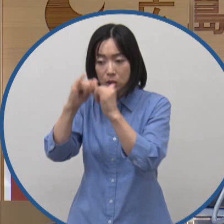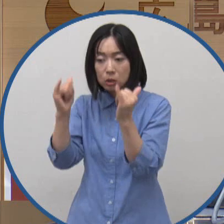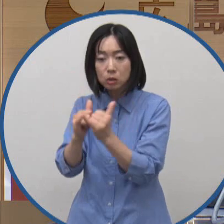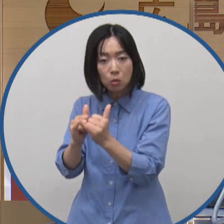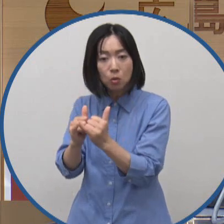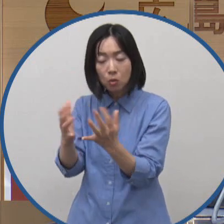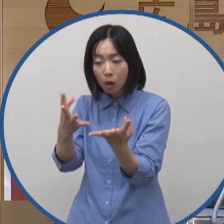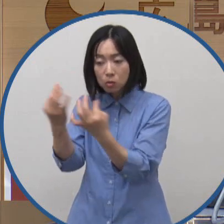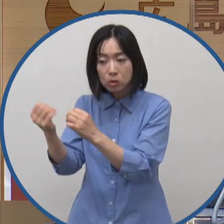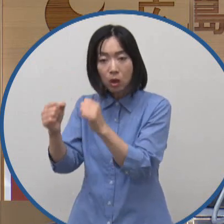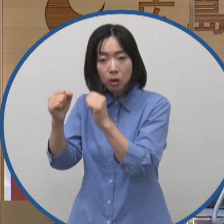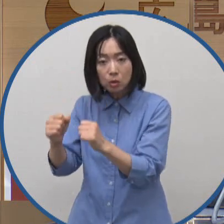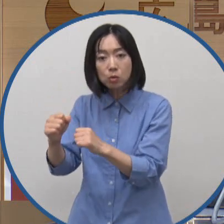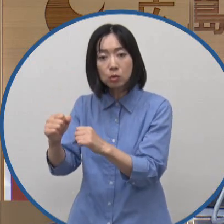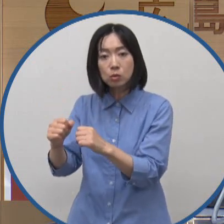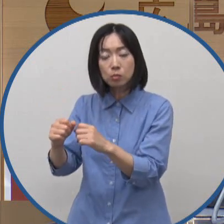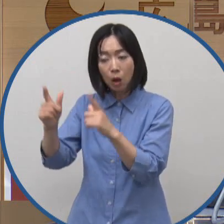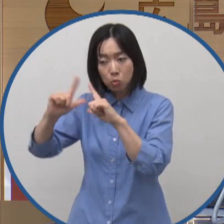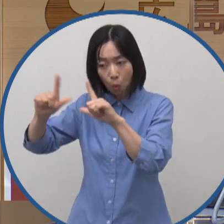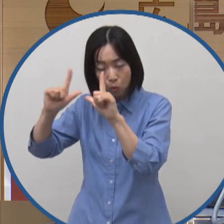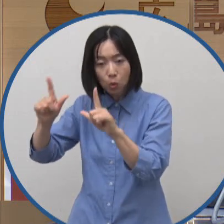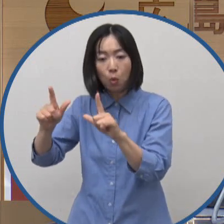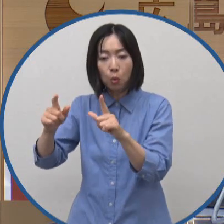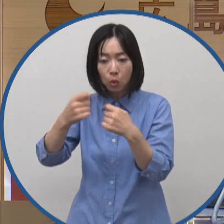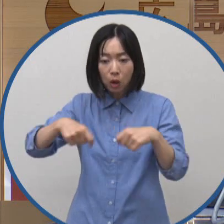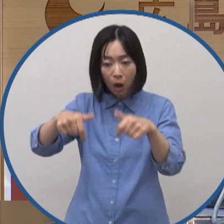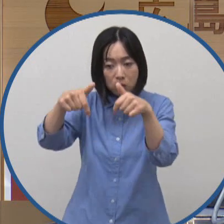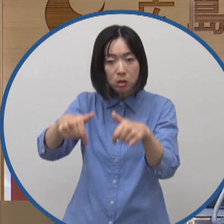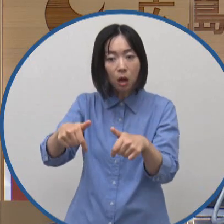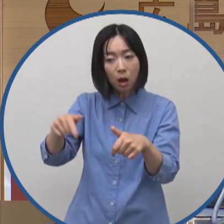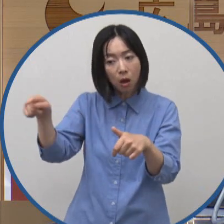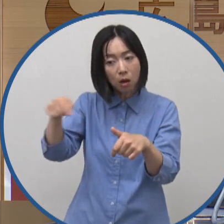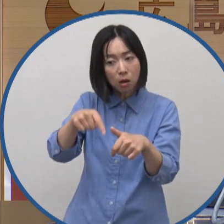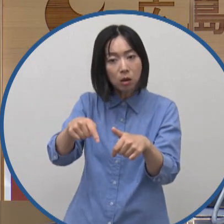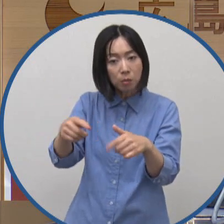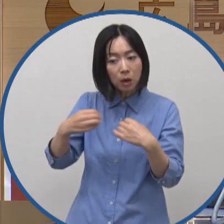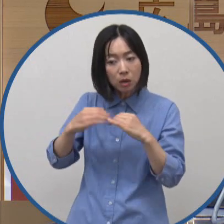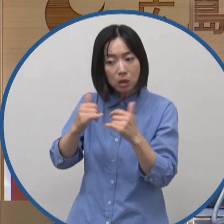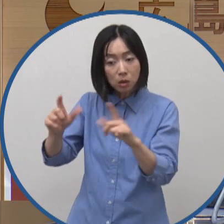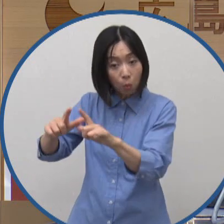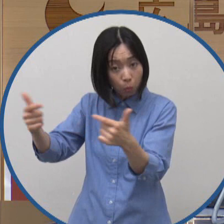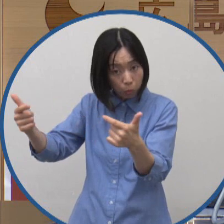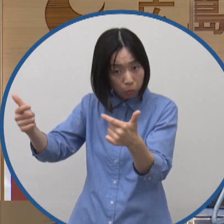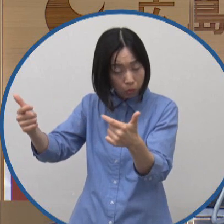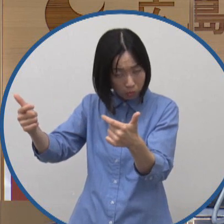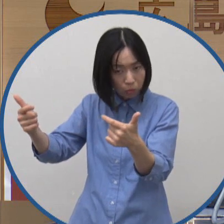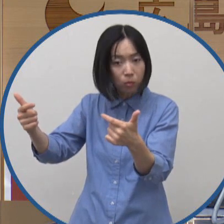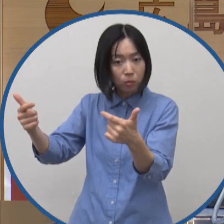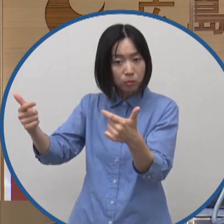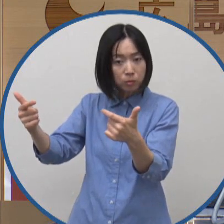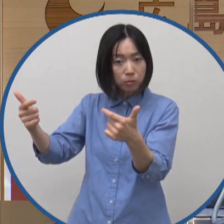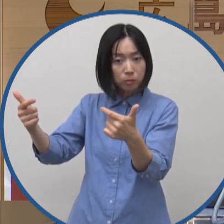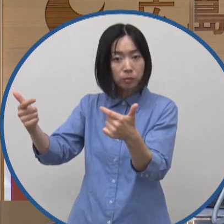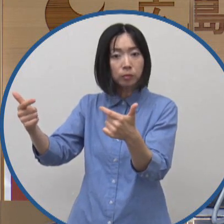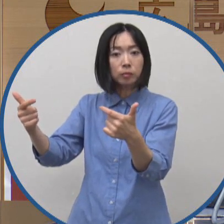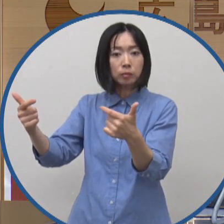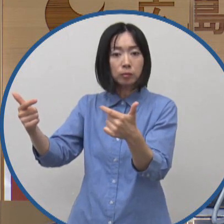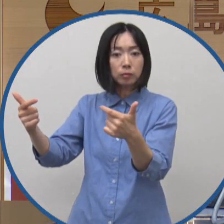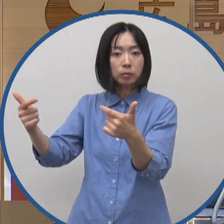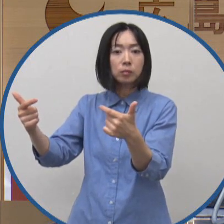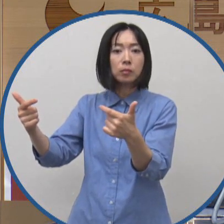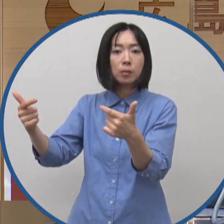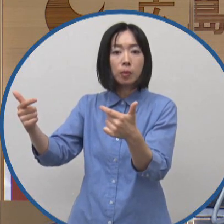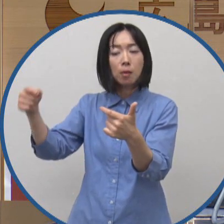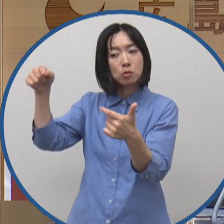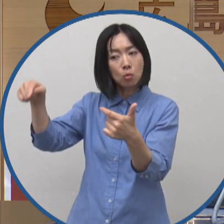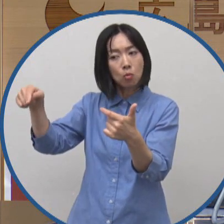している東京圏、関西圏、これが最も感染状況厳しいところになってきているわけですけども、そ